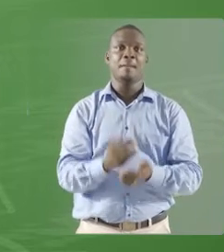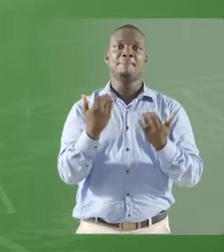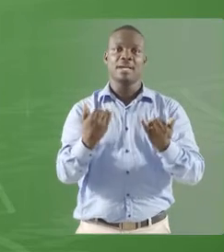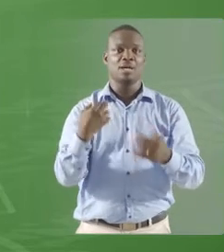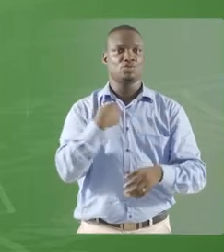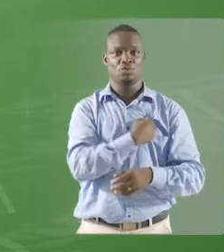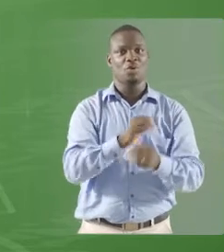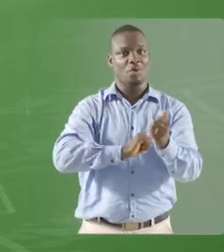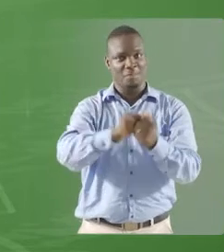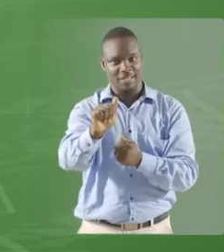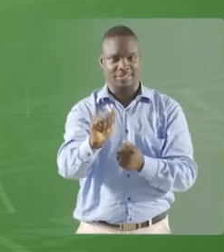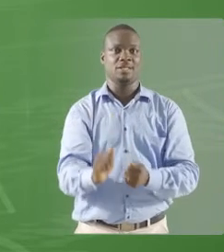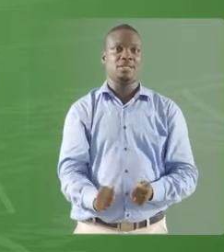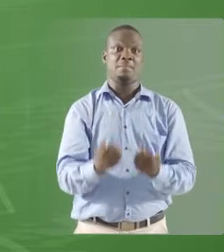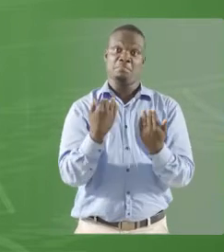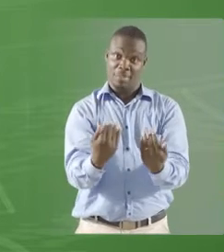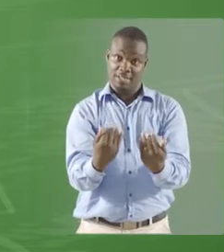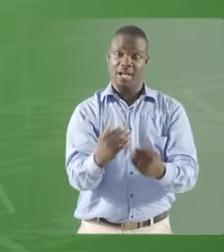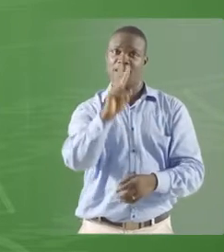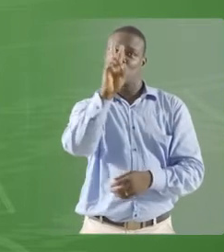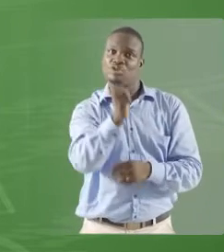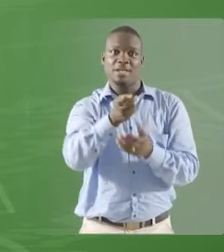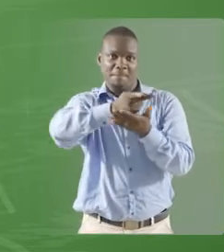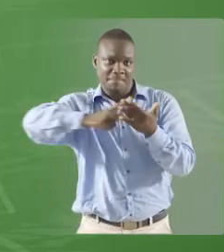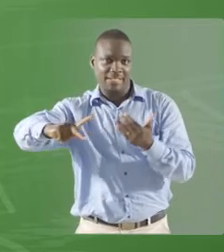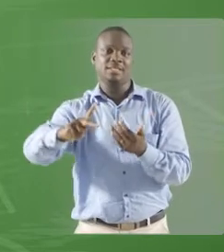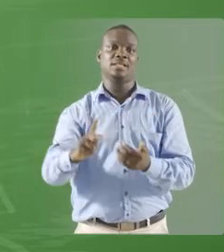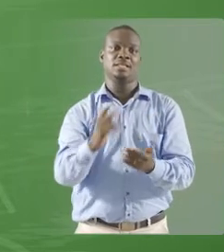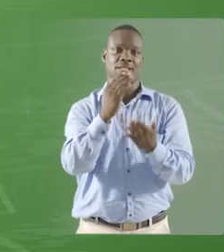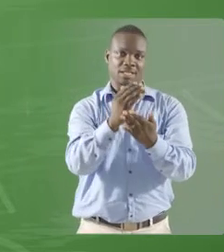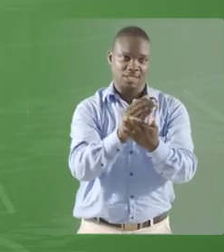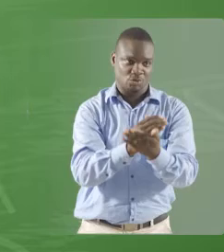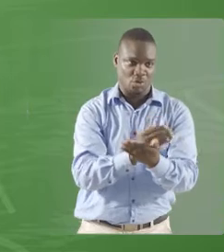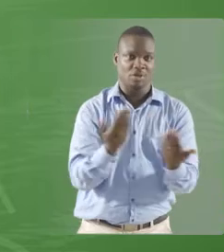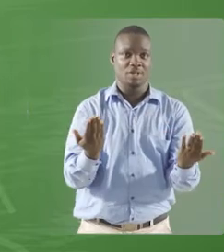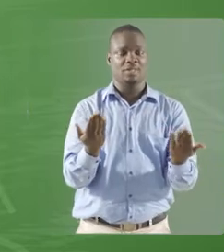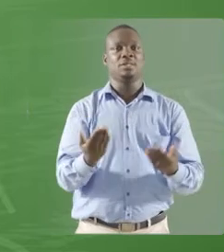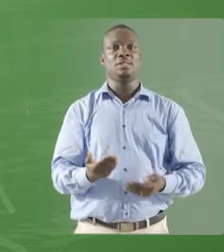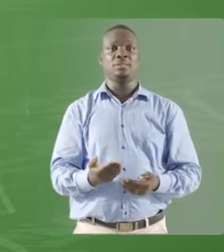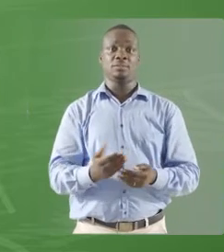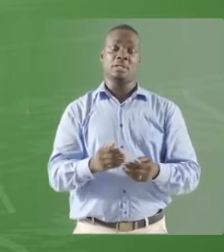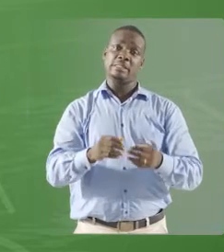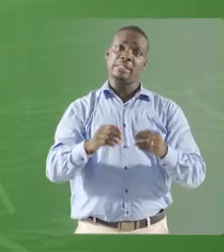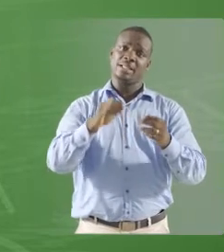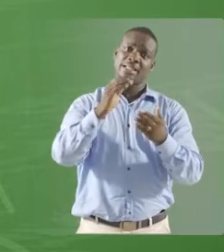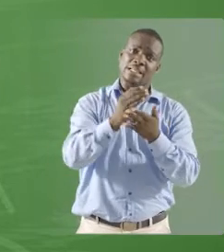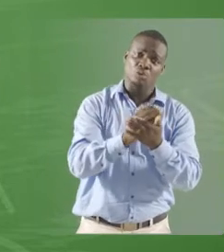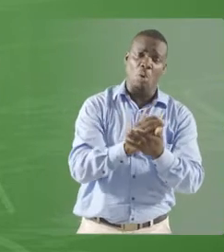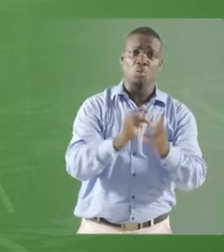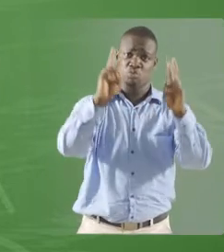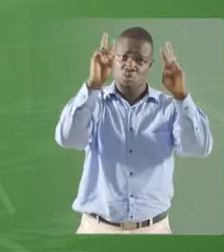passer à la deuxième partie de notre leçon qui concerne la rencontre